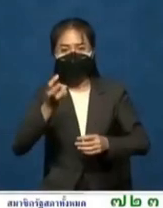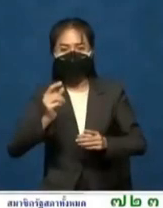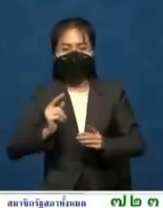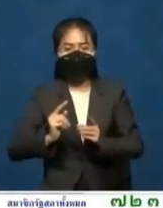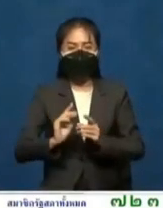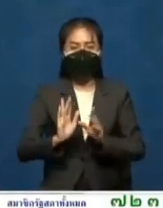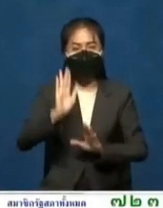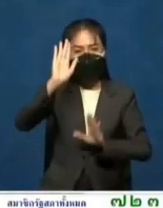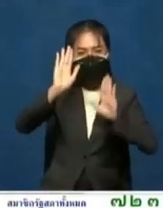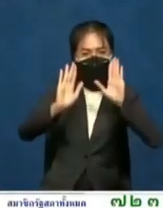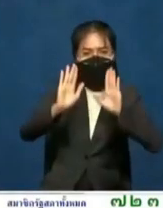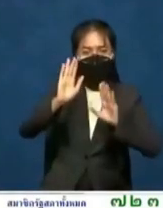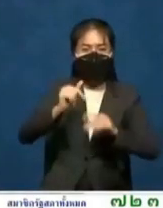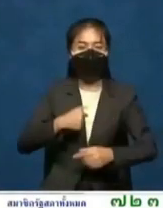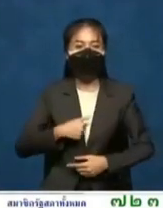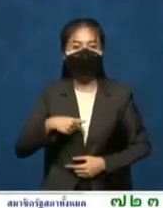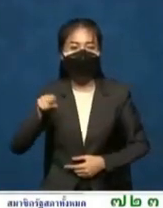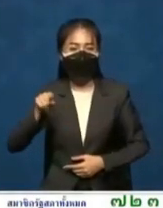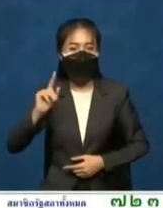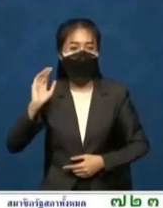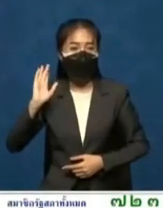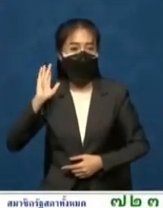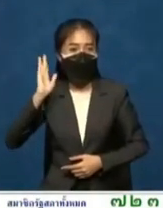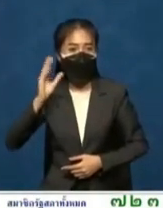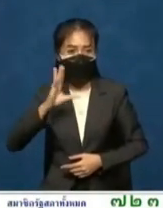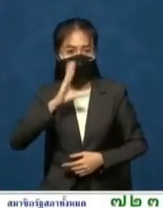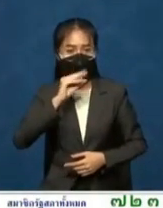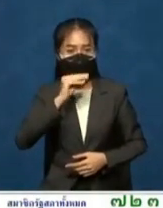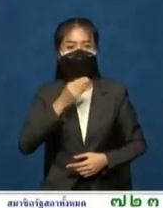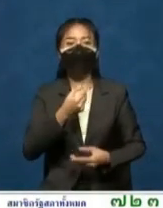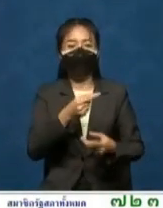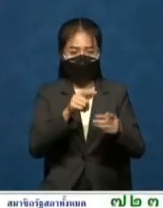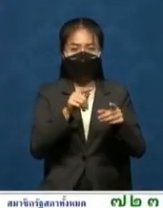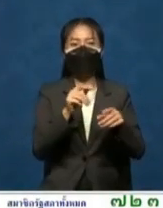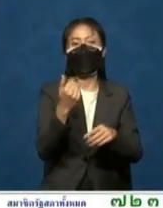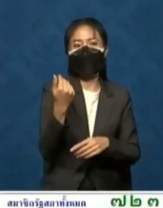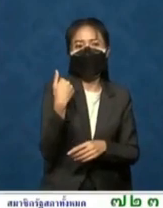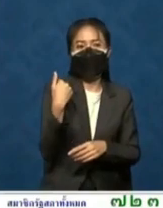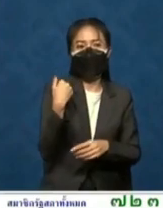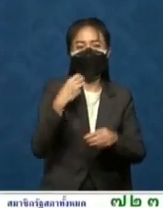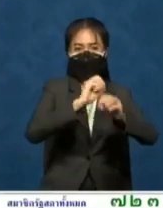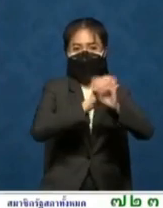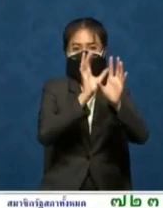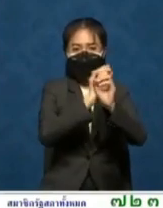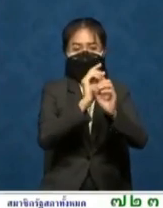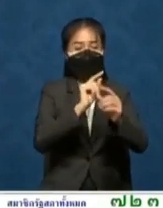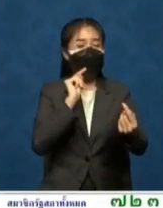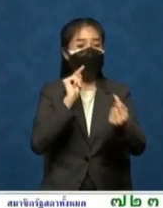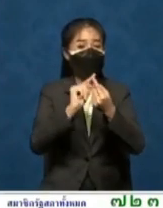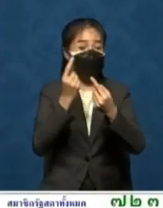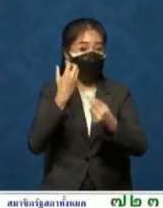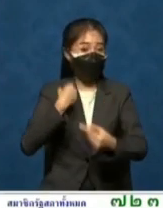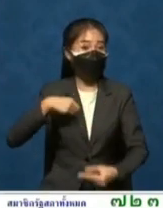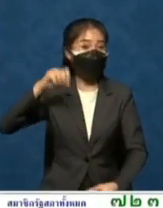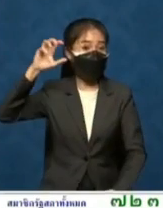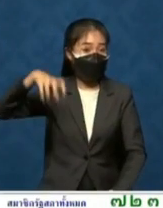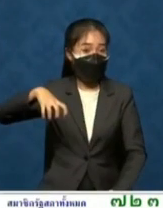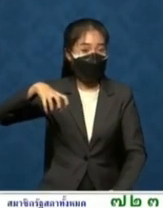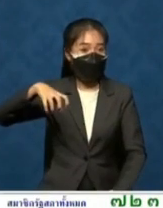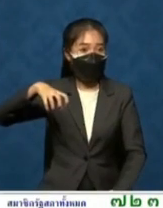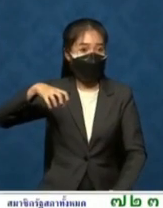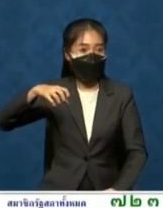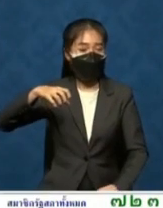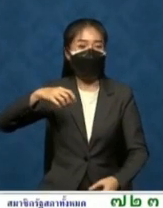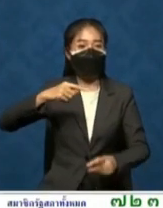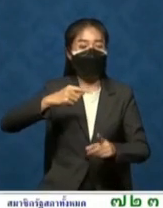ที่ท่านประเสริฐพงศ์พูดเนี่ยนะครับมันมีคำพิพากษาชัดเจนนะครับศาลยุติธรรมเมื่อได้อ่านคำพิพากษาเมื่อสิงหา